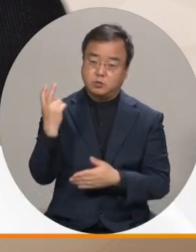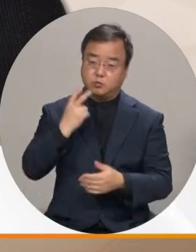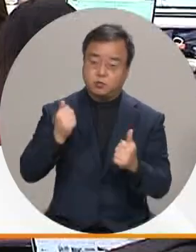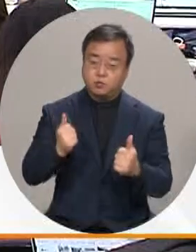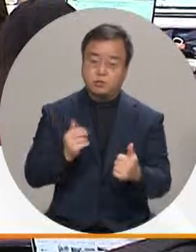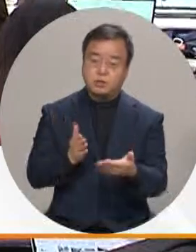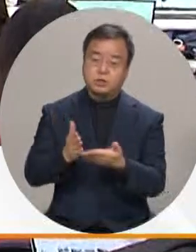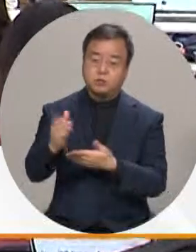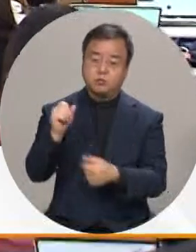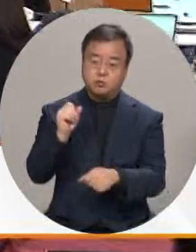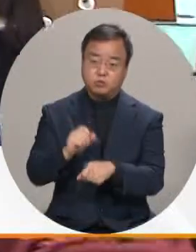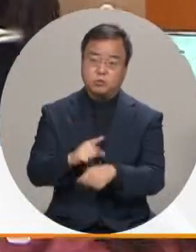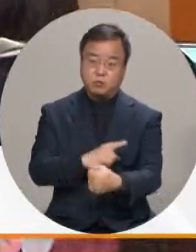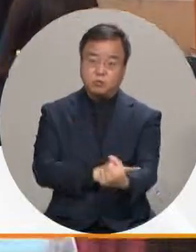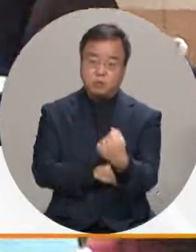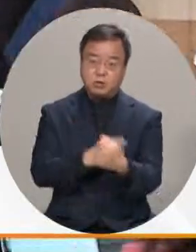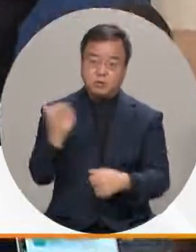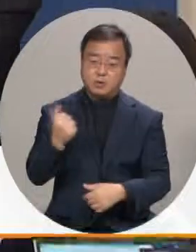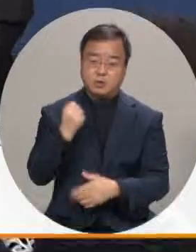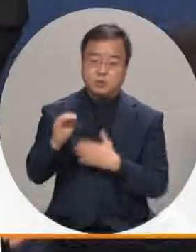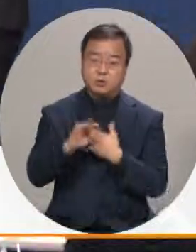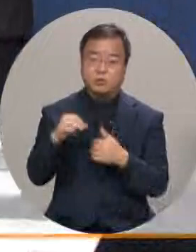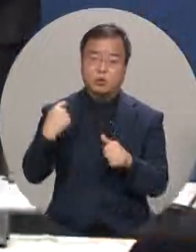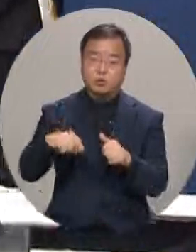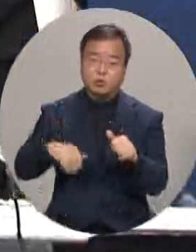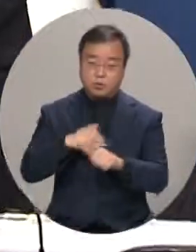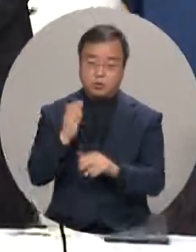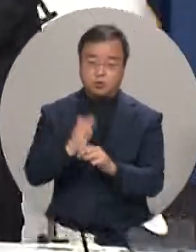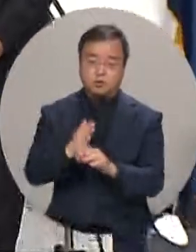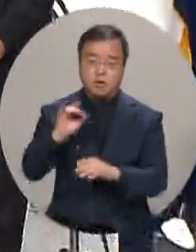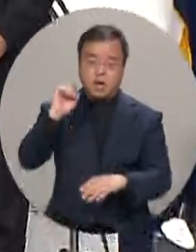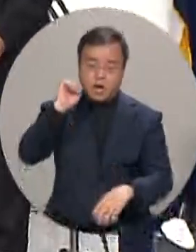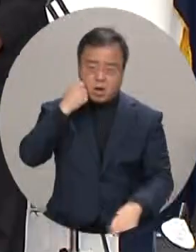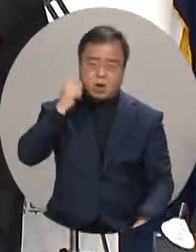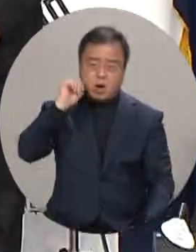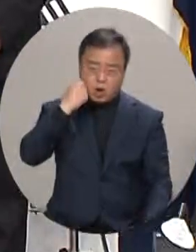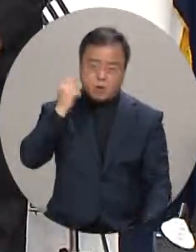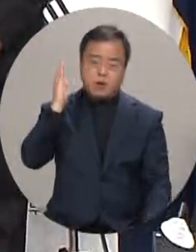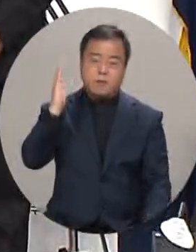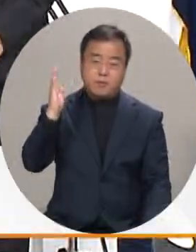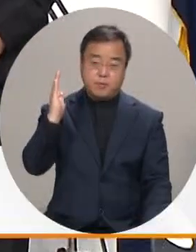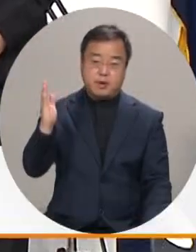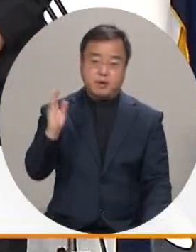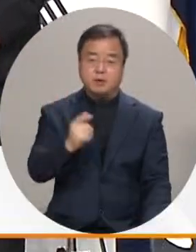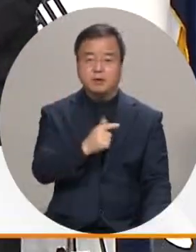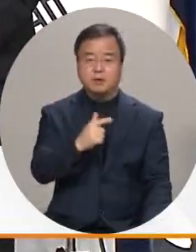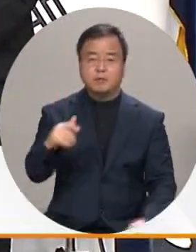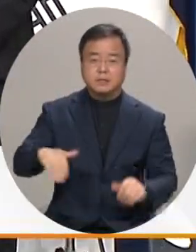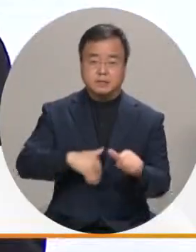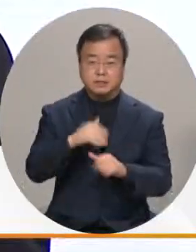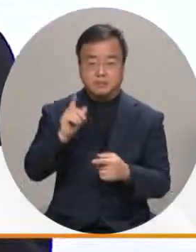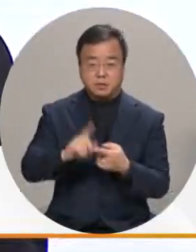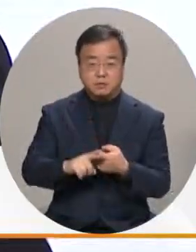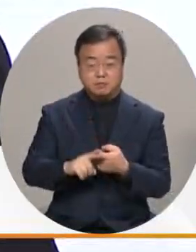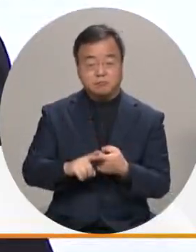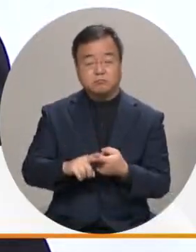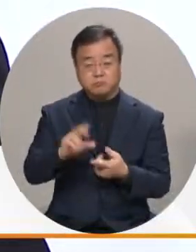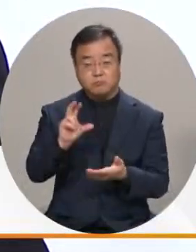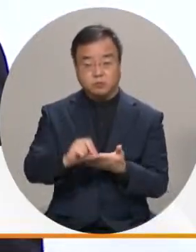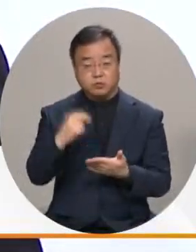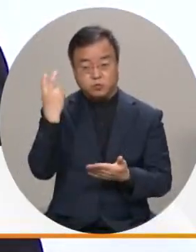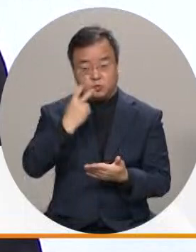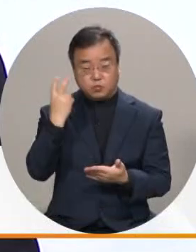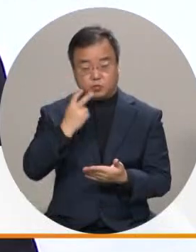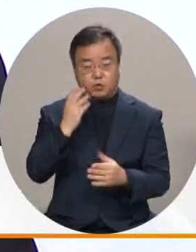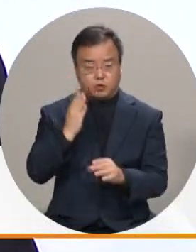권한 등이 좀 갖춰진다면은 그동안 교육 현장이 이제 어려움을 호소하셨던 그 사안조사와 관련한 부분이 어느 정도는 해결될